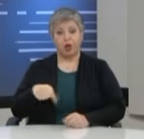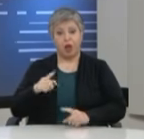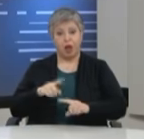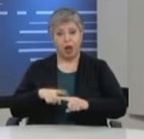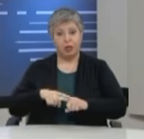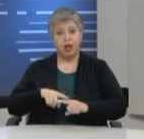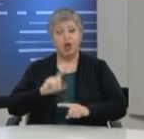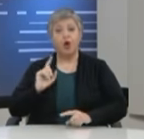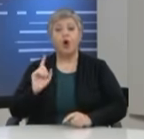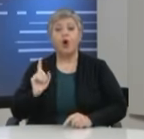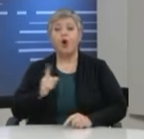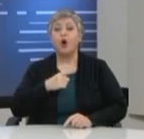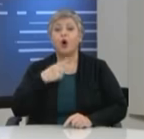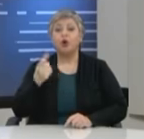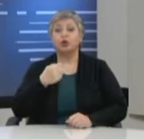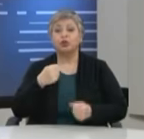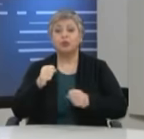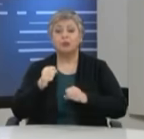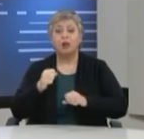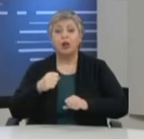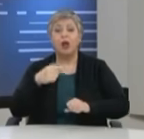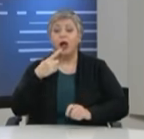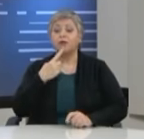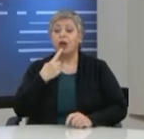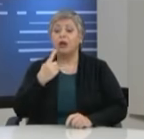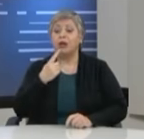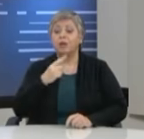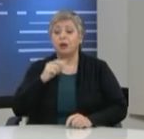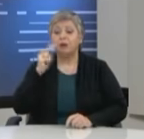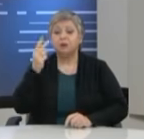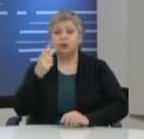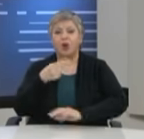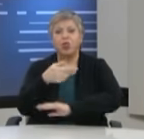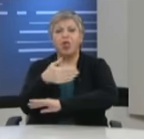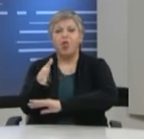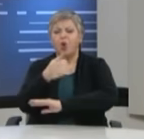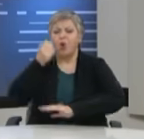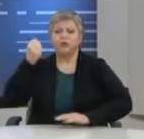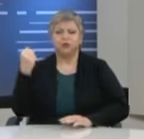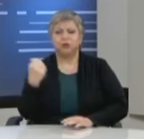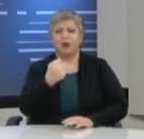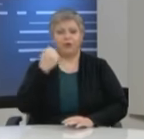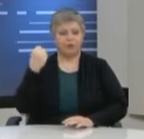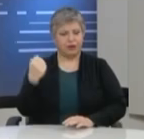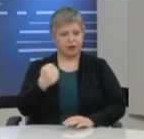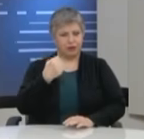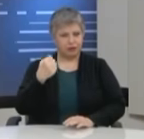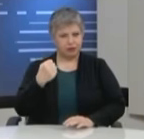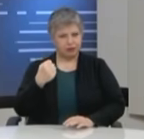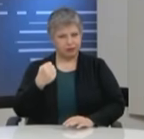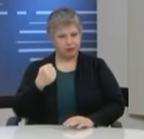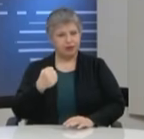όλους, όσοι εθνικιστές, όλοι, γιατί μας λέτε συνέχεια ότι επειδή εμείς